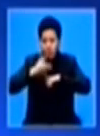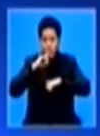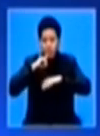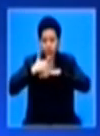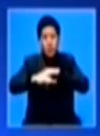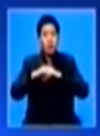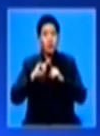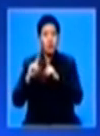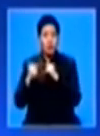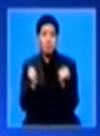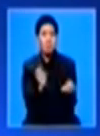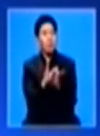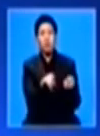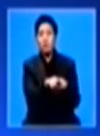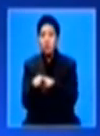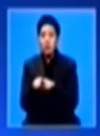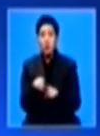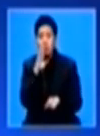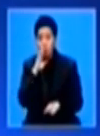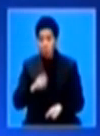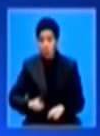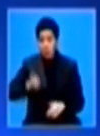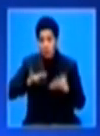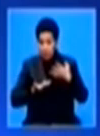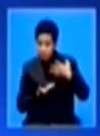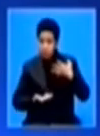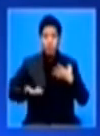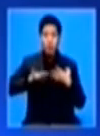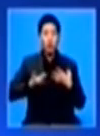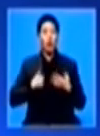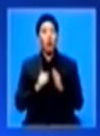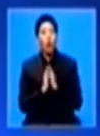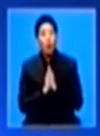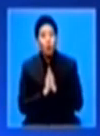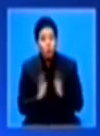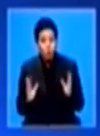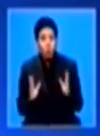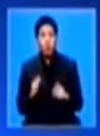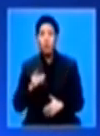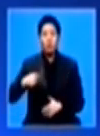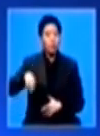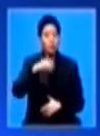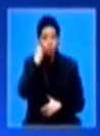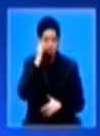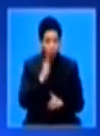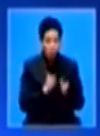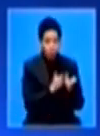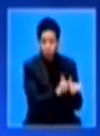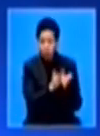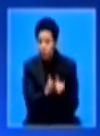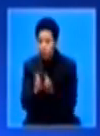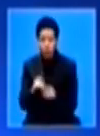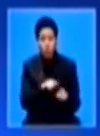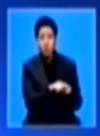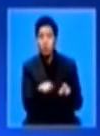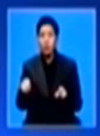เชิงระบบหรือระบบพวกพ้องในระยะยาวค่ะ พร้อมกันนี้นะครับท่านนายกรัฐมนตรียังกล่าวว่าการเดินหน้าประเทศไทยสิ่งสำคั